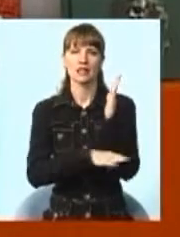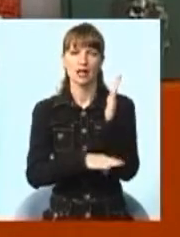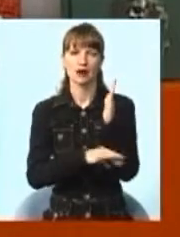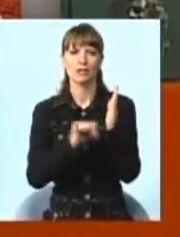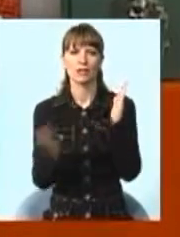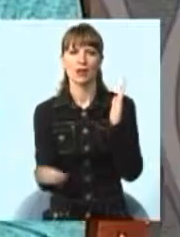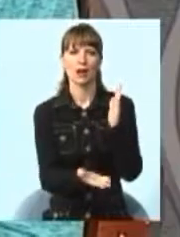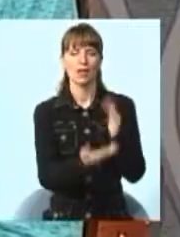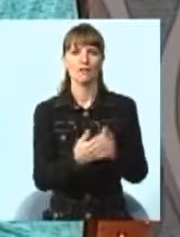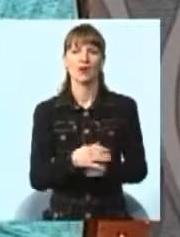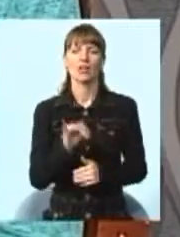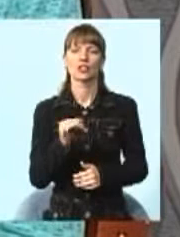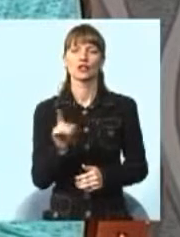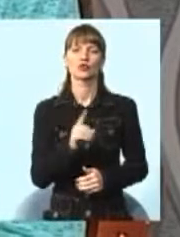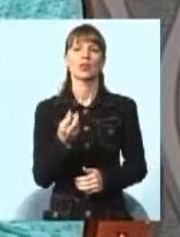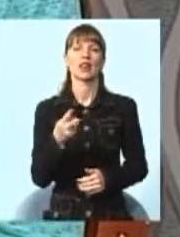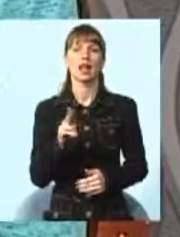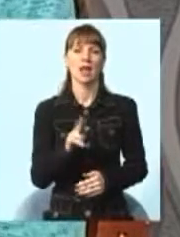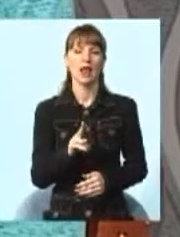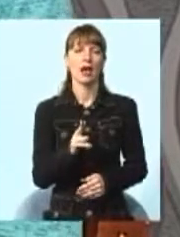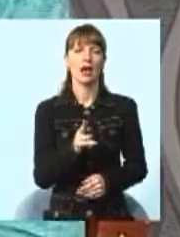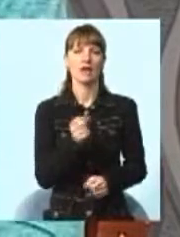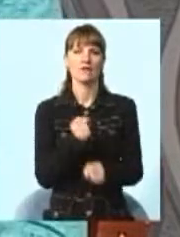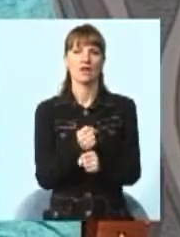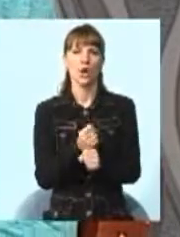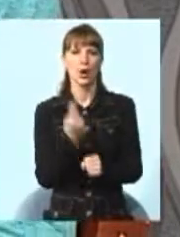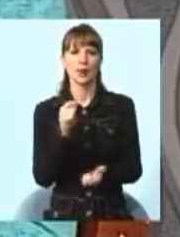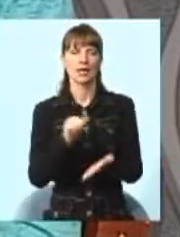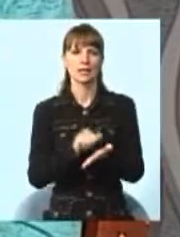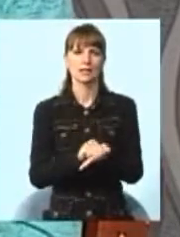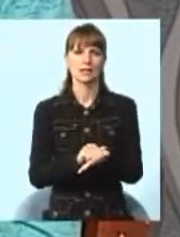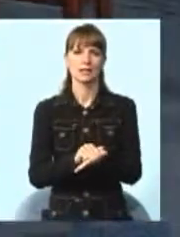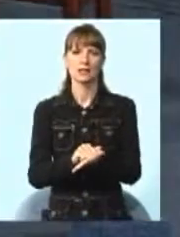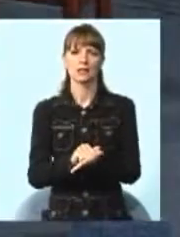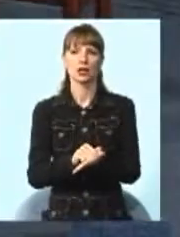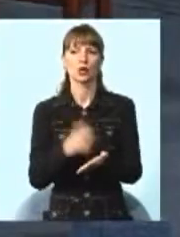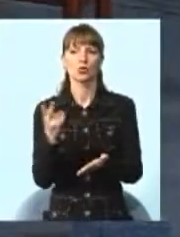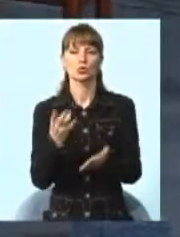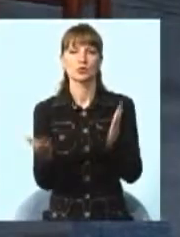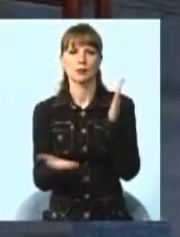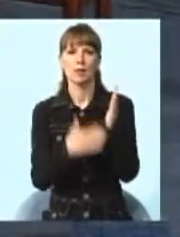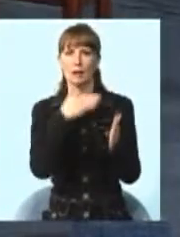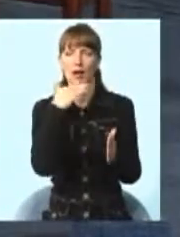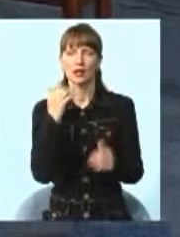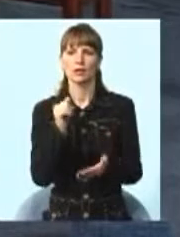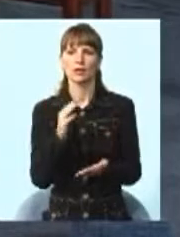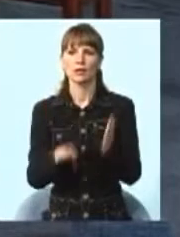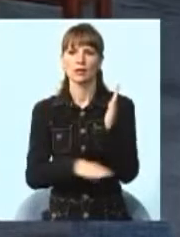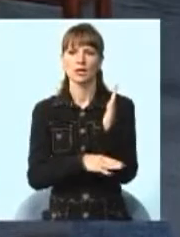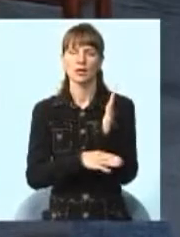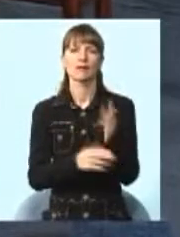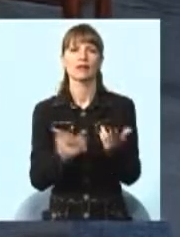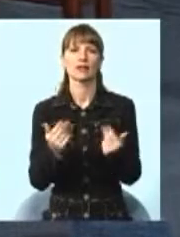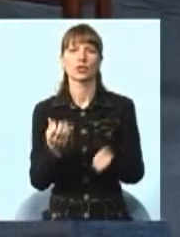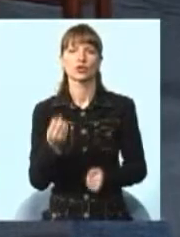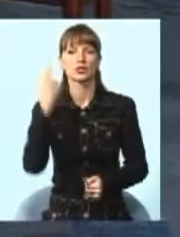дерева. І що для виробництва, для виготовлення хоча б однієї книжки варто спиляти дуже-дуже багато дерев. Так.